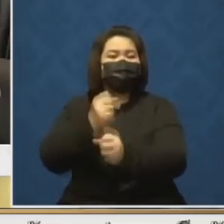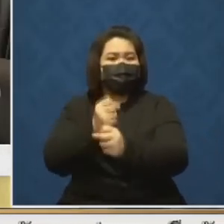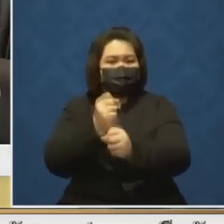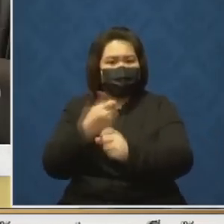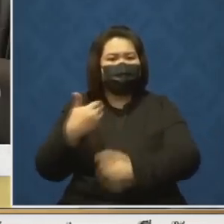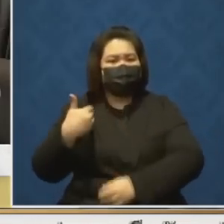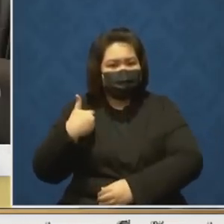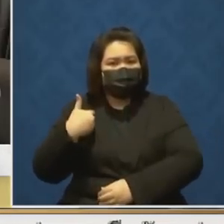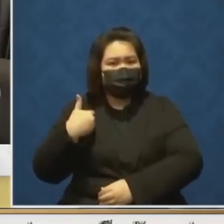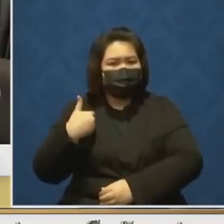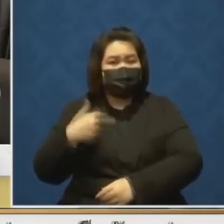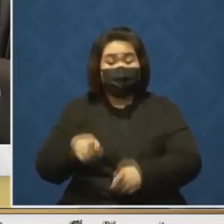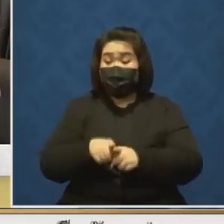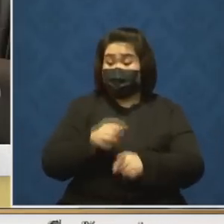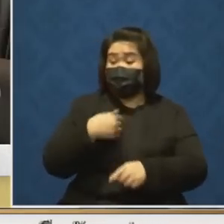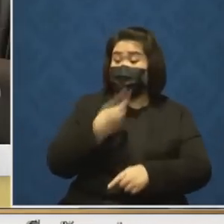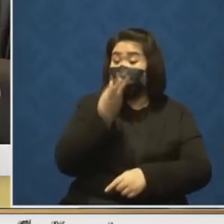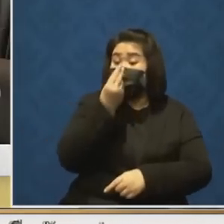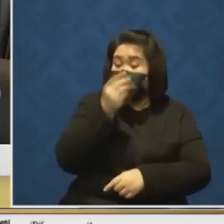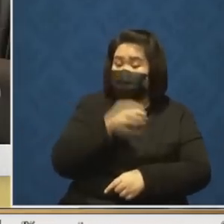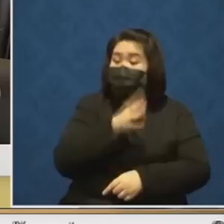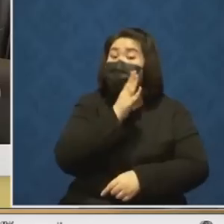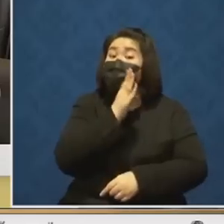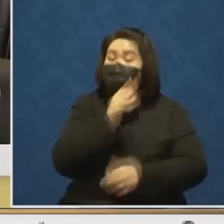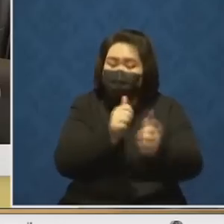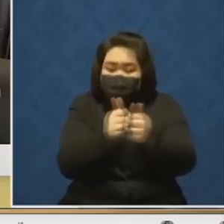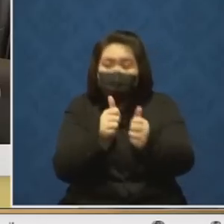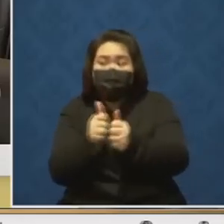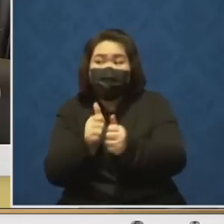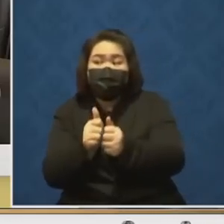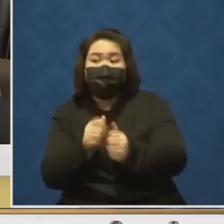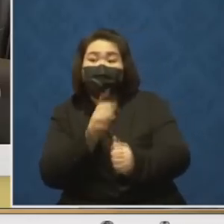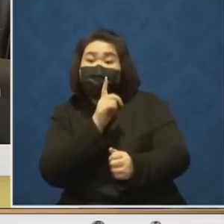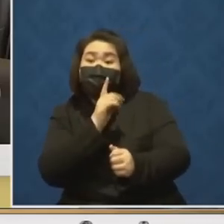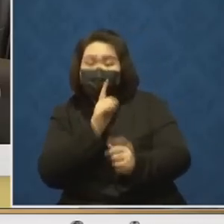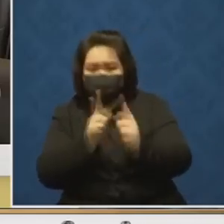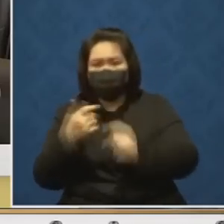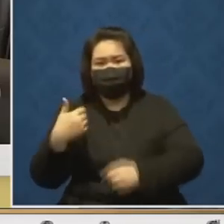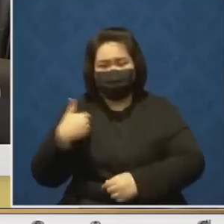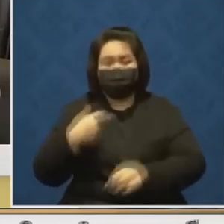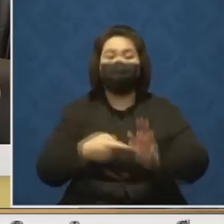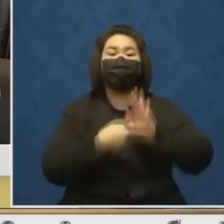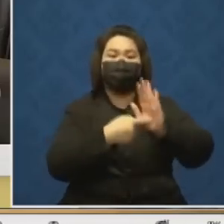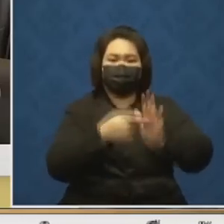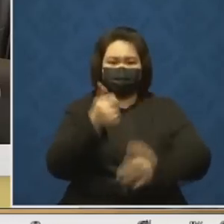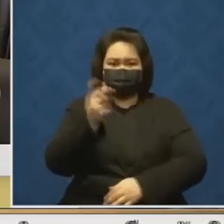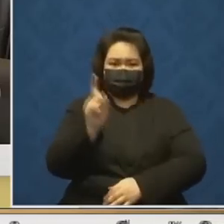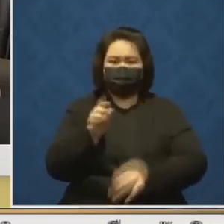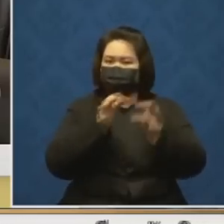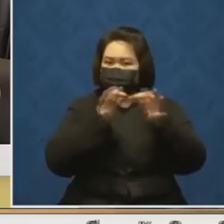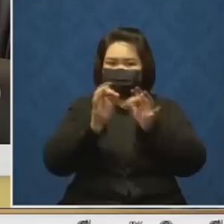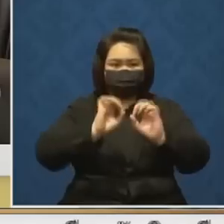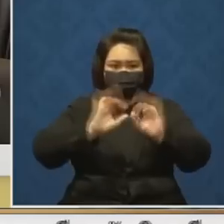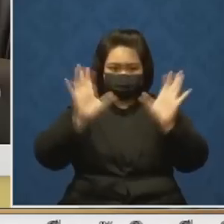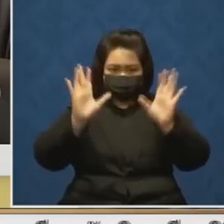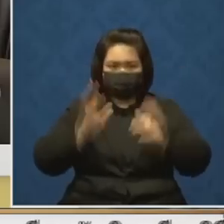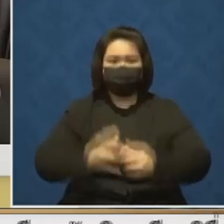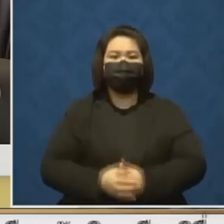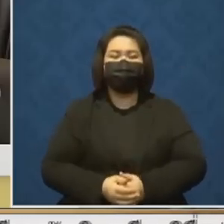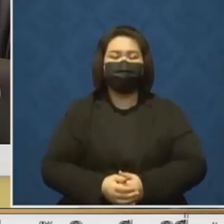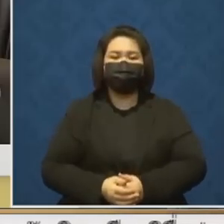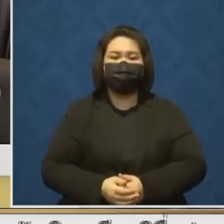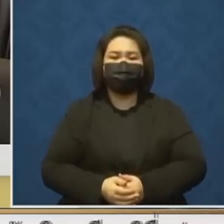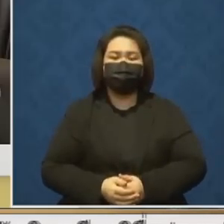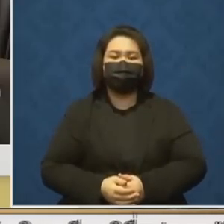ปลอมตัวเป็คู่แข็งปวมูลปวมๆจะยกตวอย่ทเหนไดง่agner-ง่ายอัฐธบายได้ชๆ้อยใหฟังค่ะ